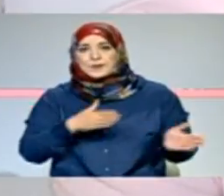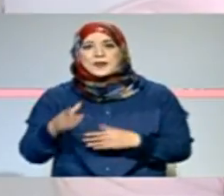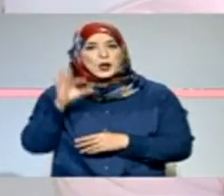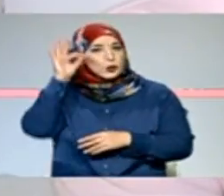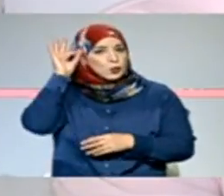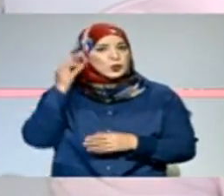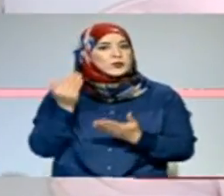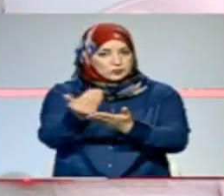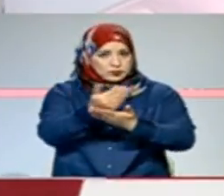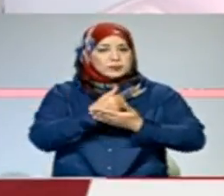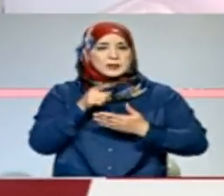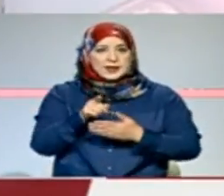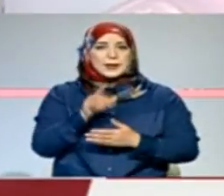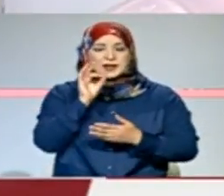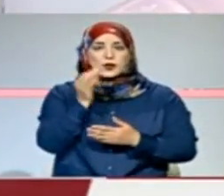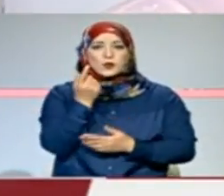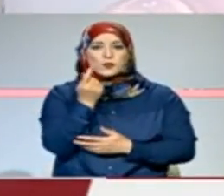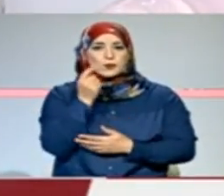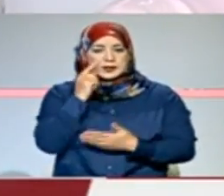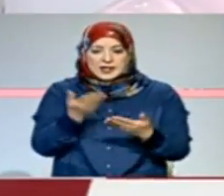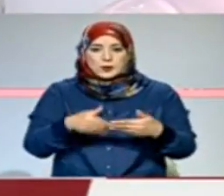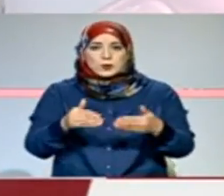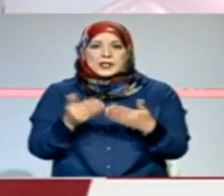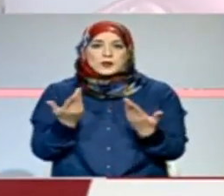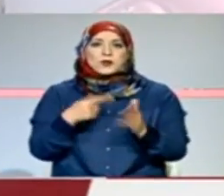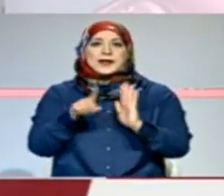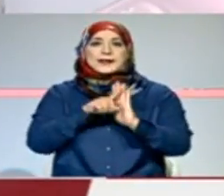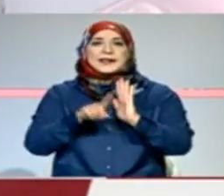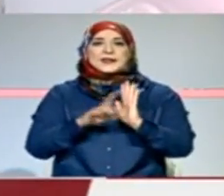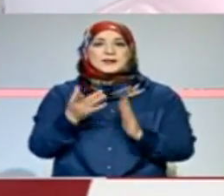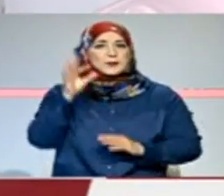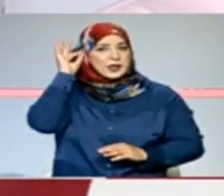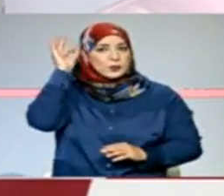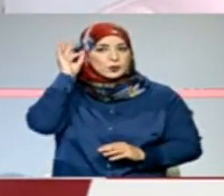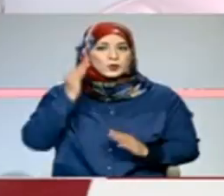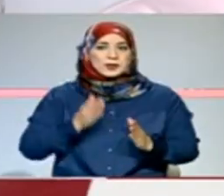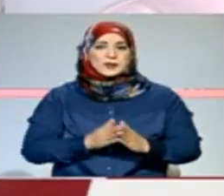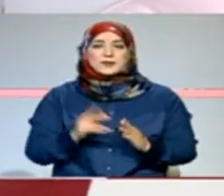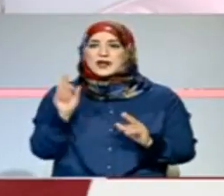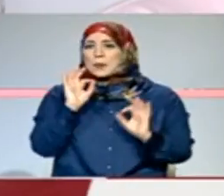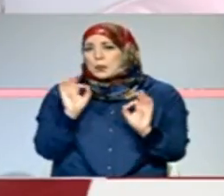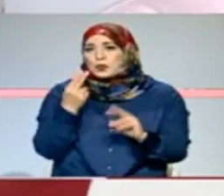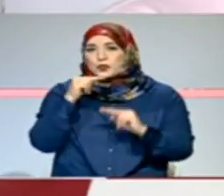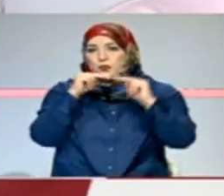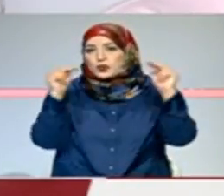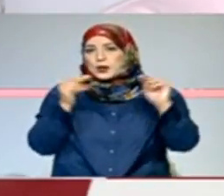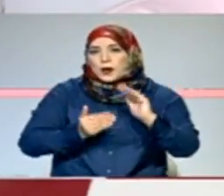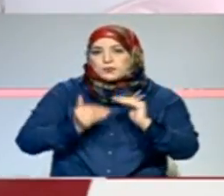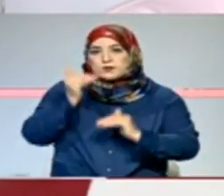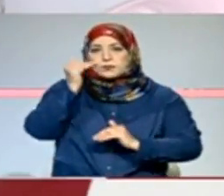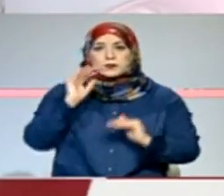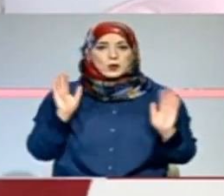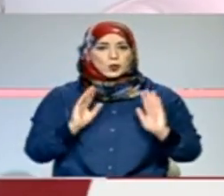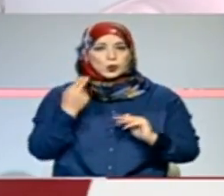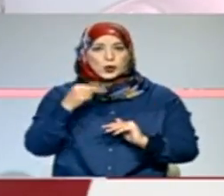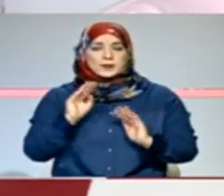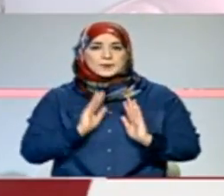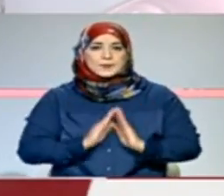هذه نظرا للوضعية الحالية نتاعنا، والأواني هو راه مش مستوى كبير، معناتها نحن القروض الآخرين اللي